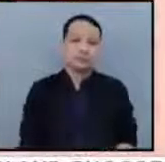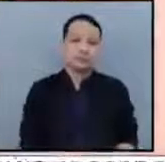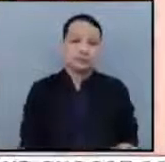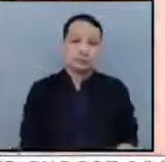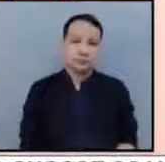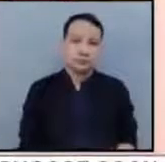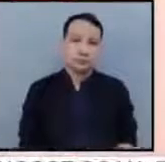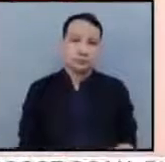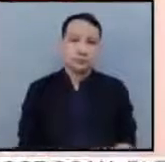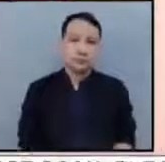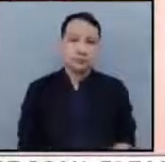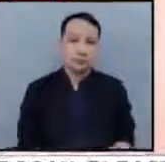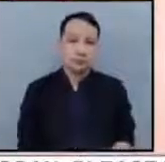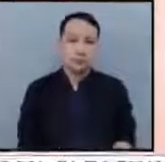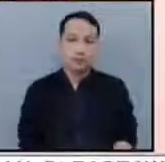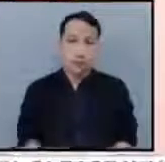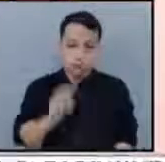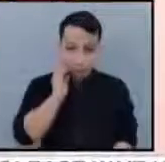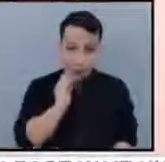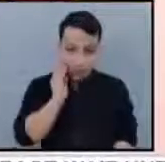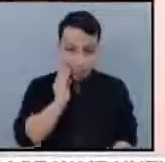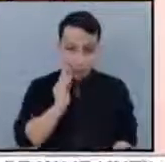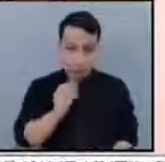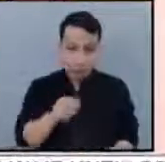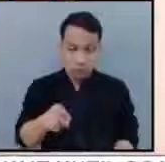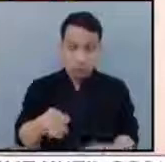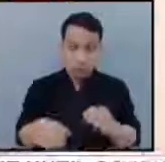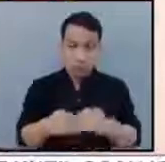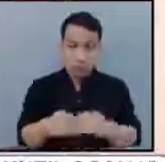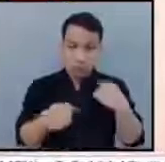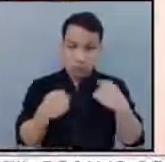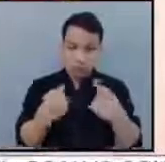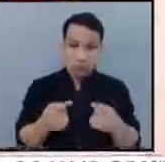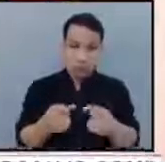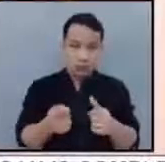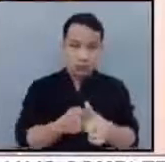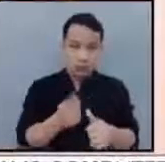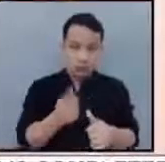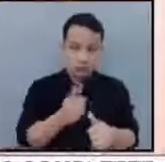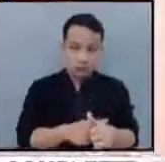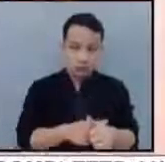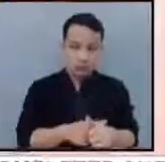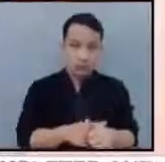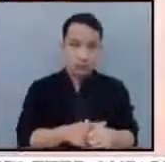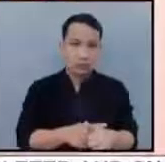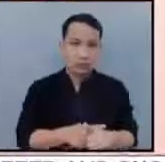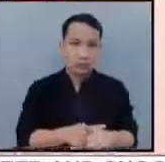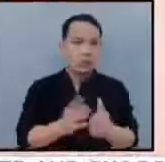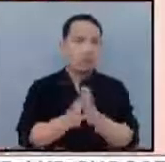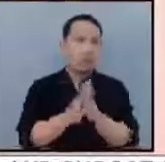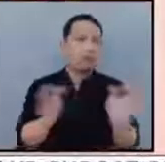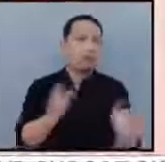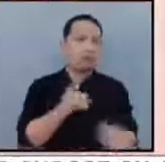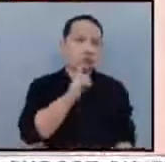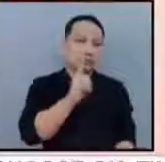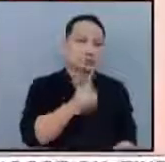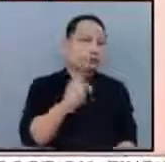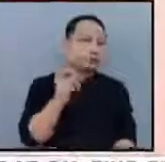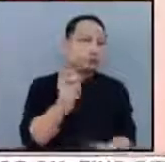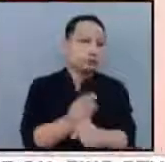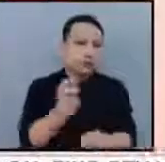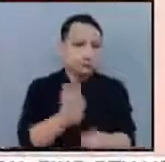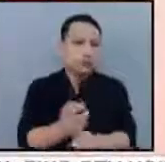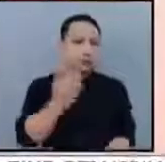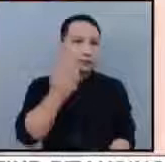yung experience ko doon during the first time is napakahirap talaga. So kulang sa mga